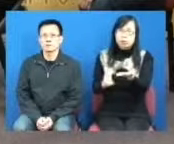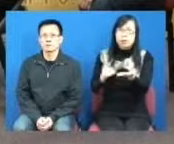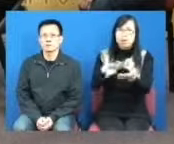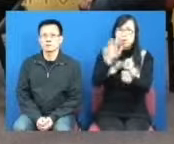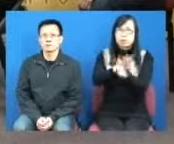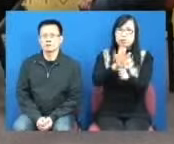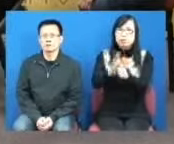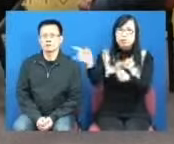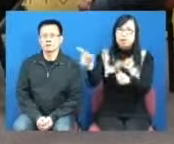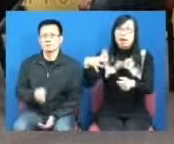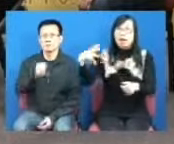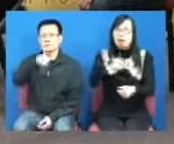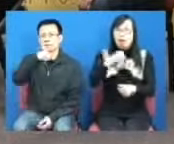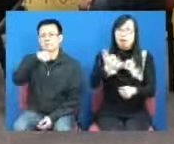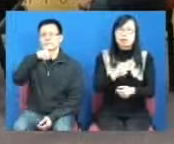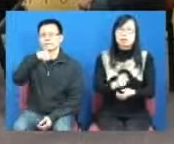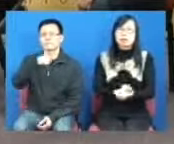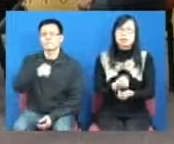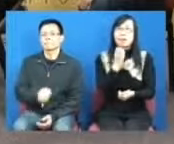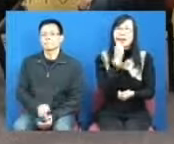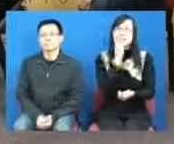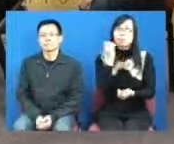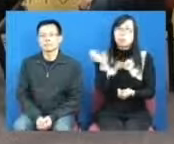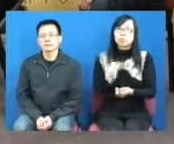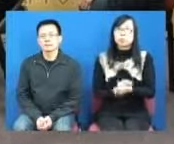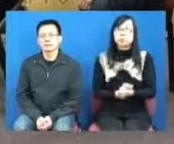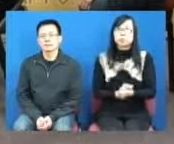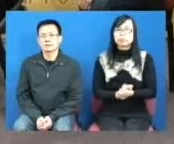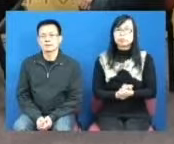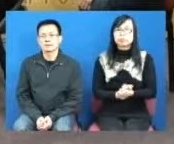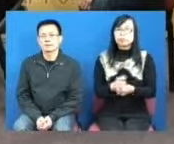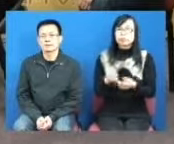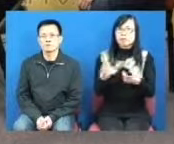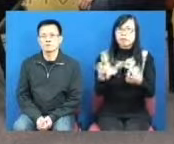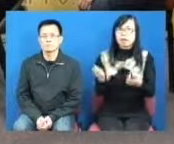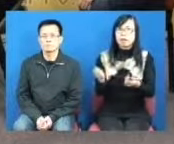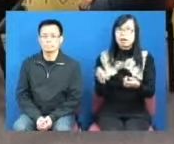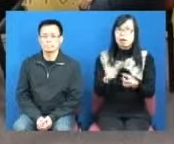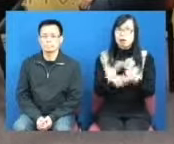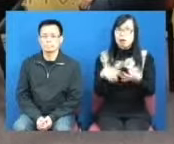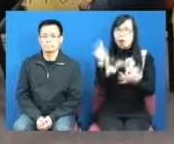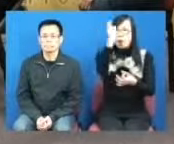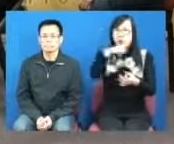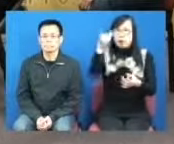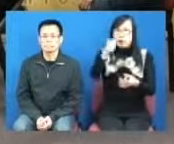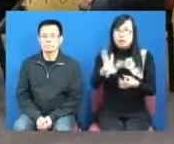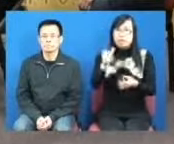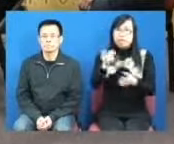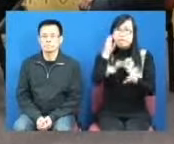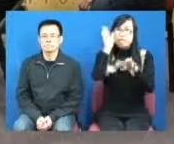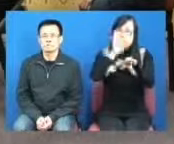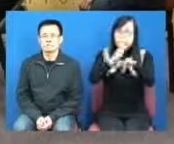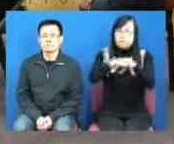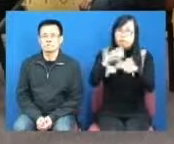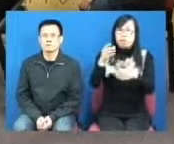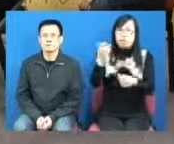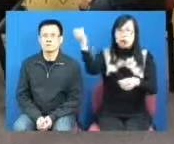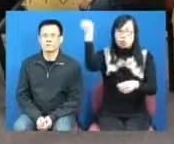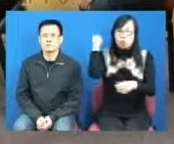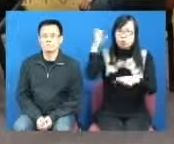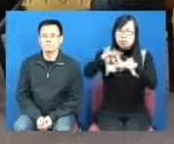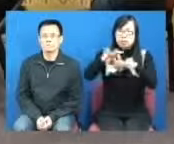幹事阿東特別對於6000元珠珠的強積金也很有